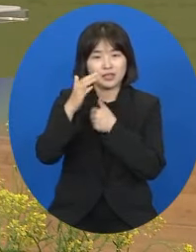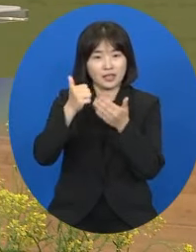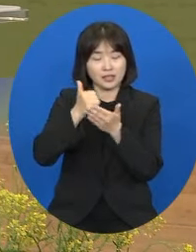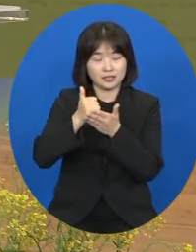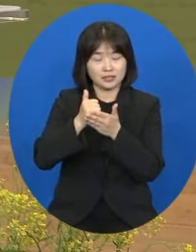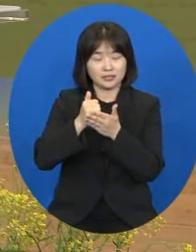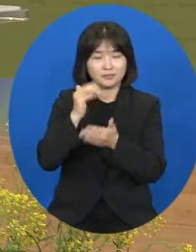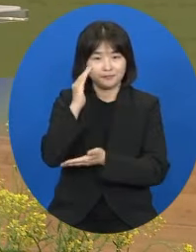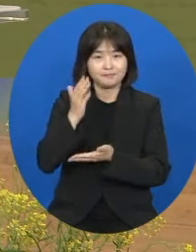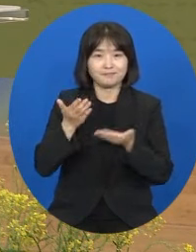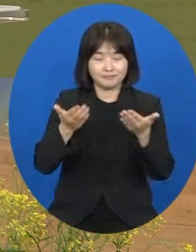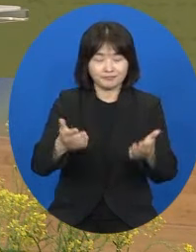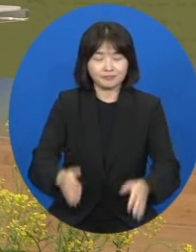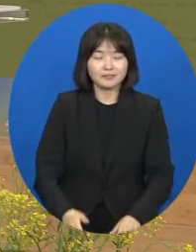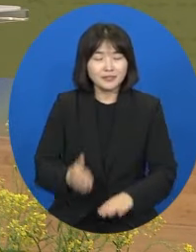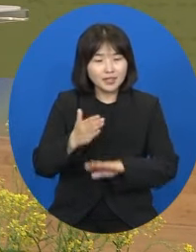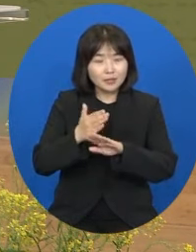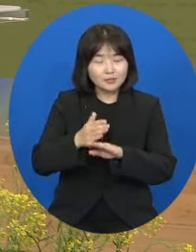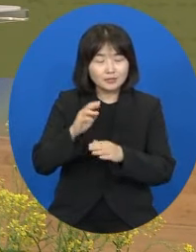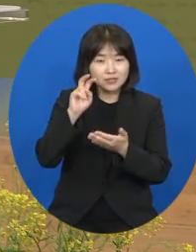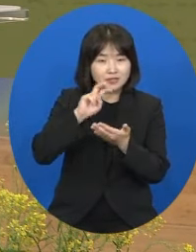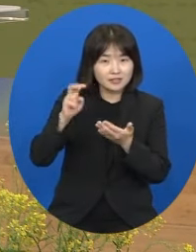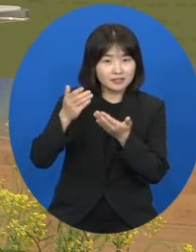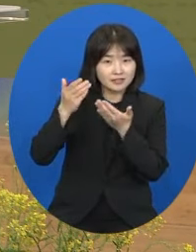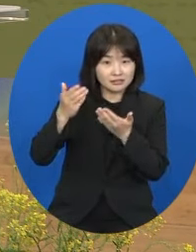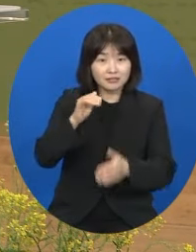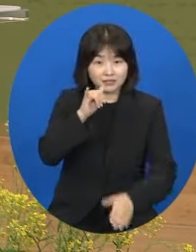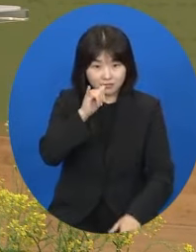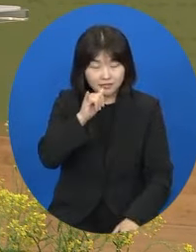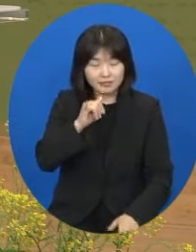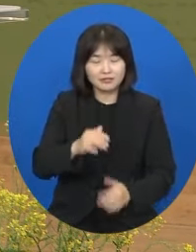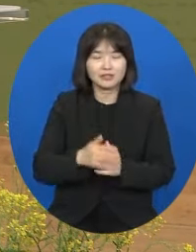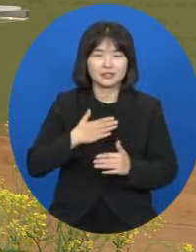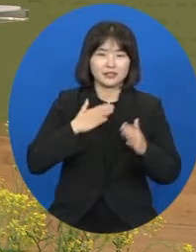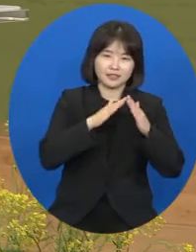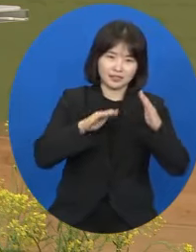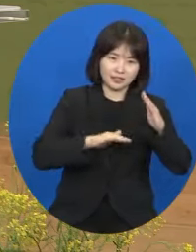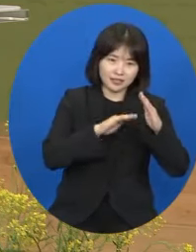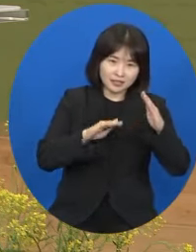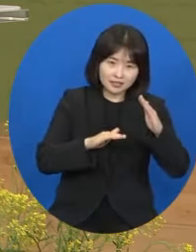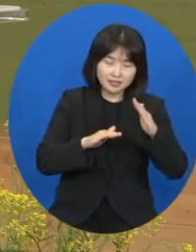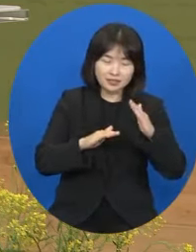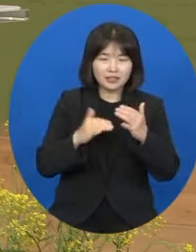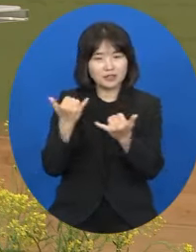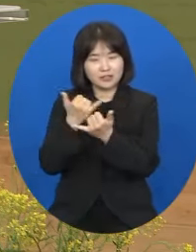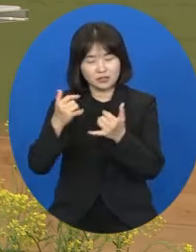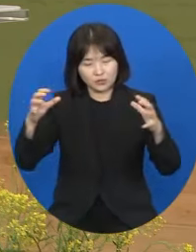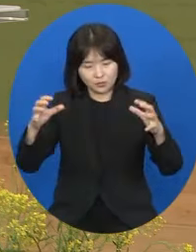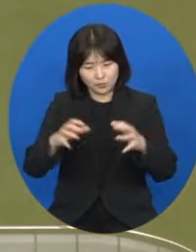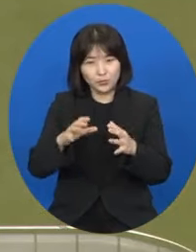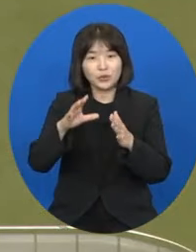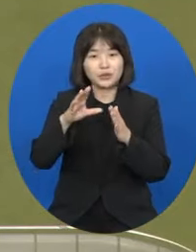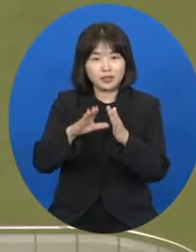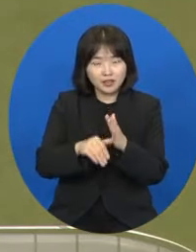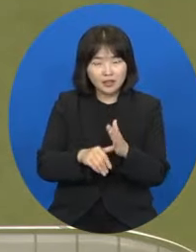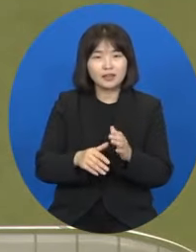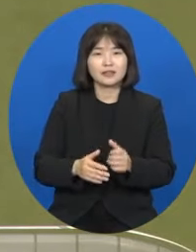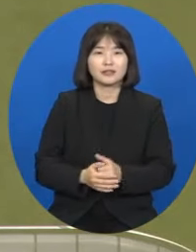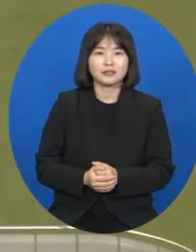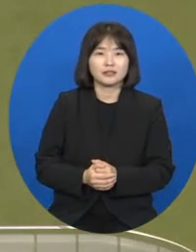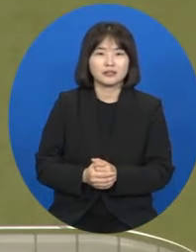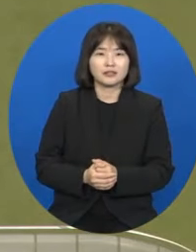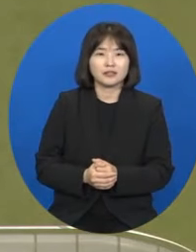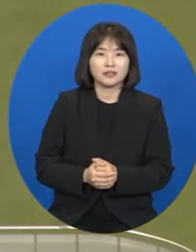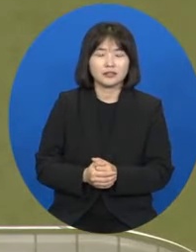여러분 감사할 때 부르시는 찬송이 있습니까? 저희 가정과 또 저희 친척들이 모였을 때 종종